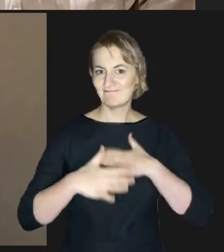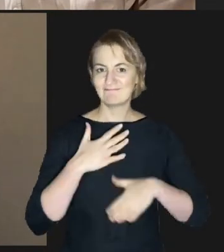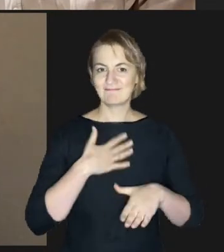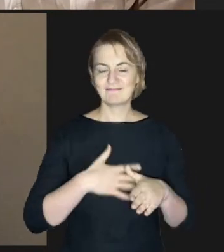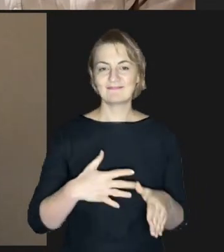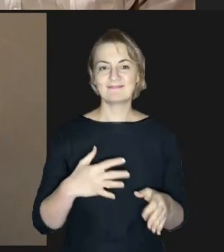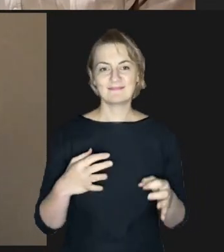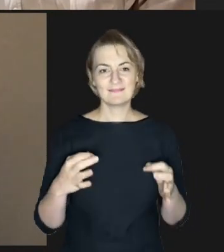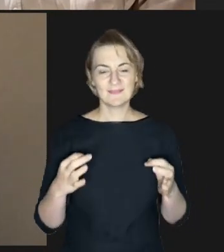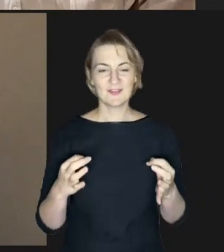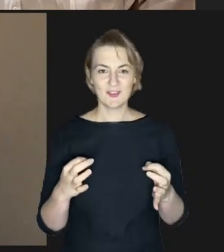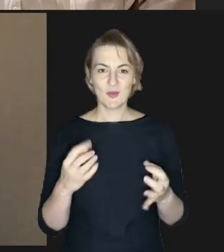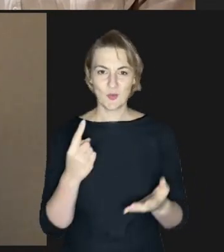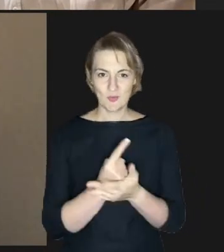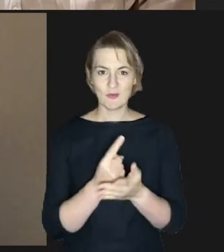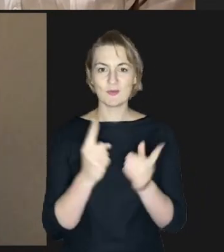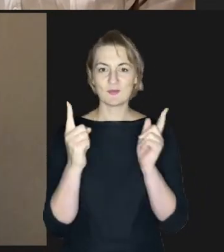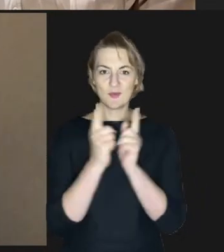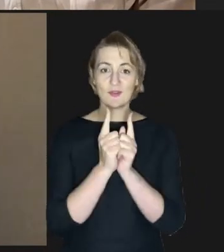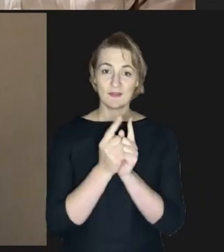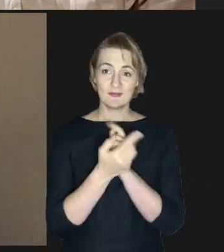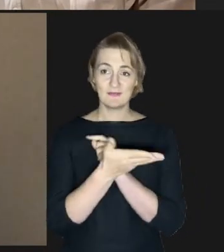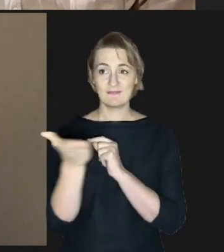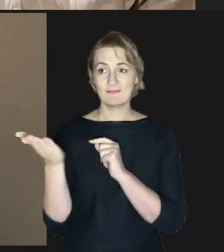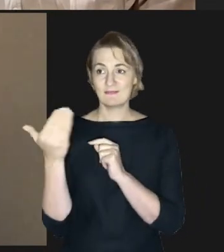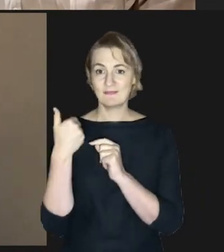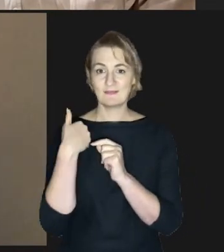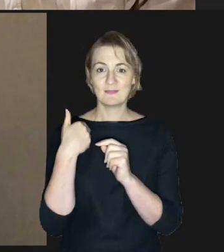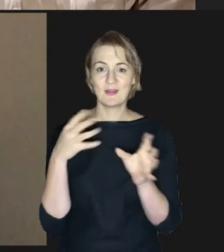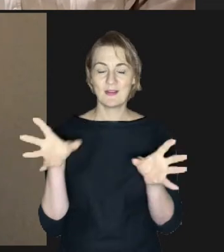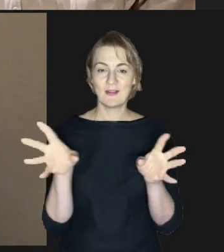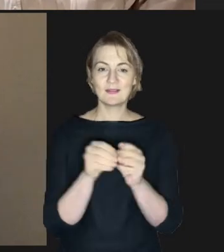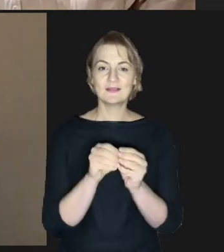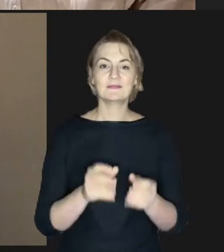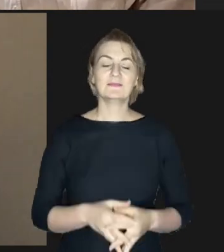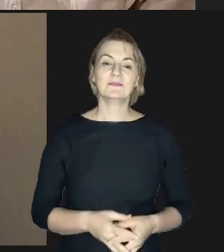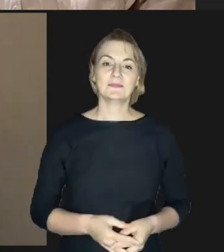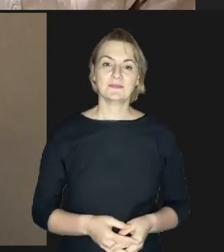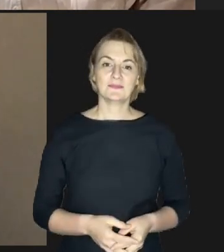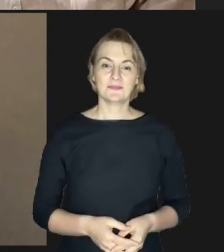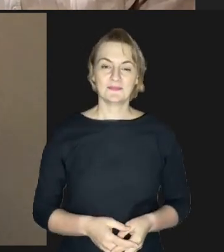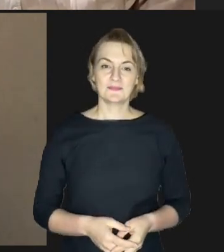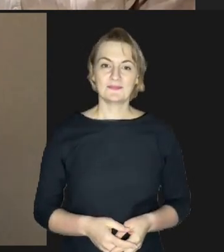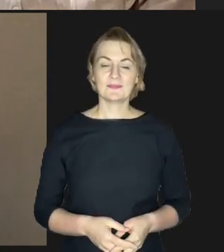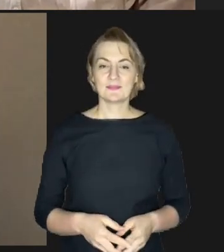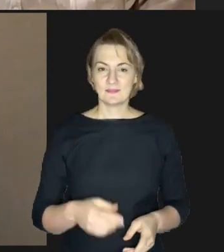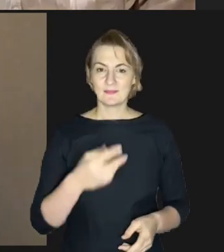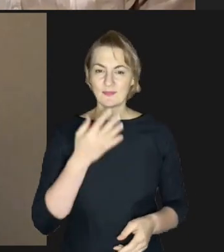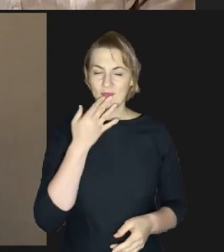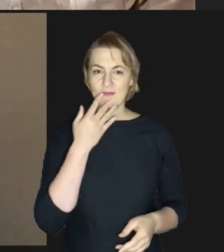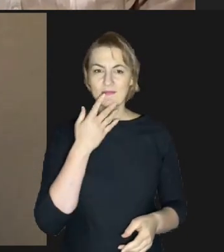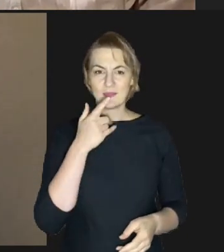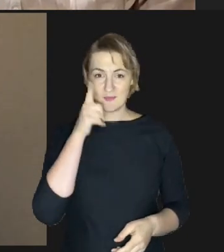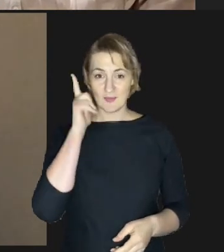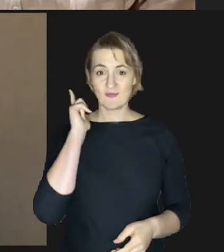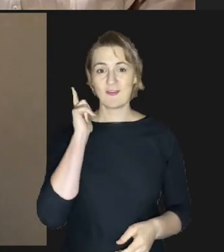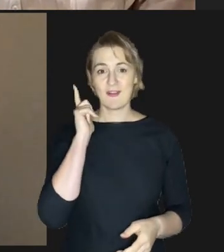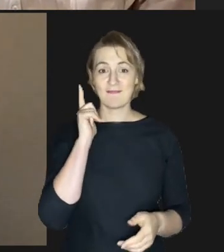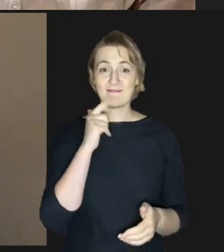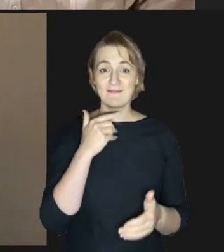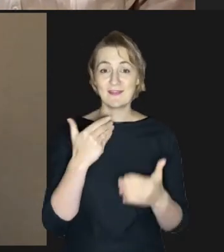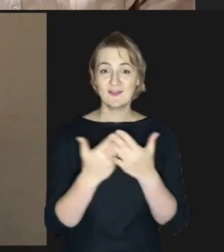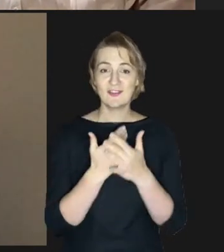że byłeś z nami, że państwo byli z nami. Zapowiadałem, że jeszcze przedwczoraj, że jest szansa